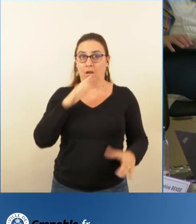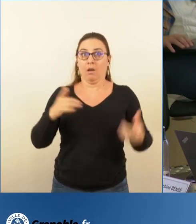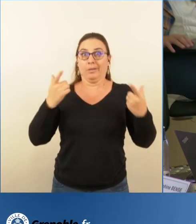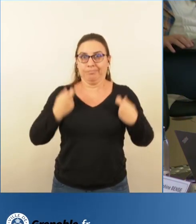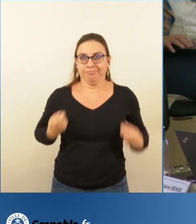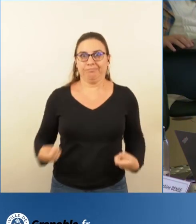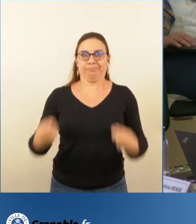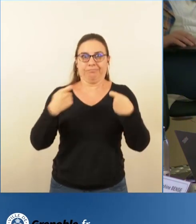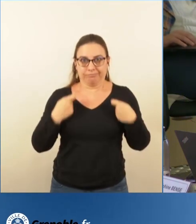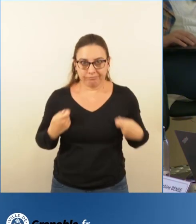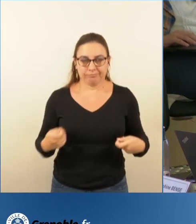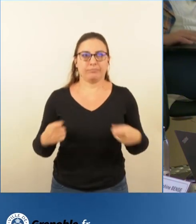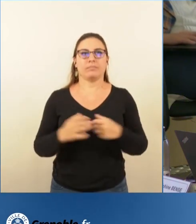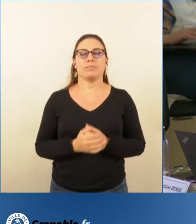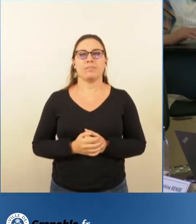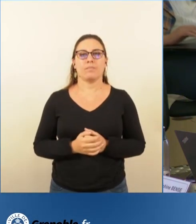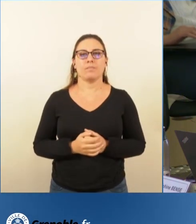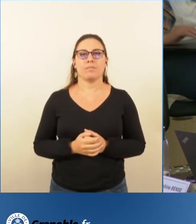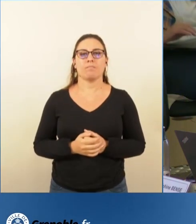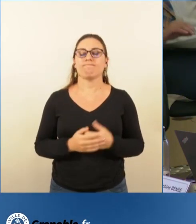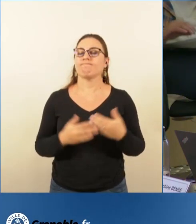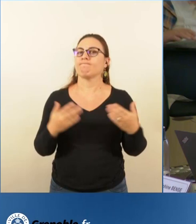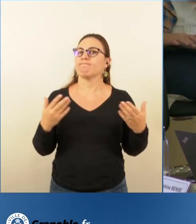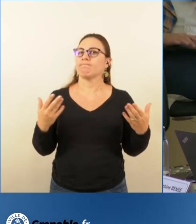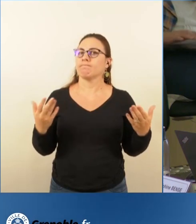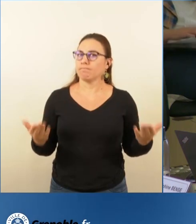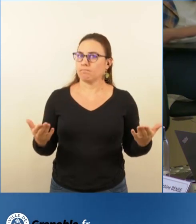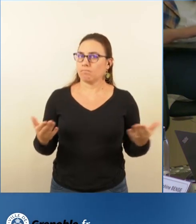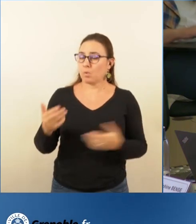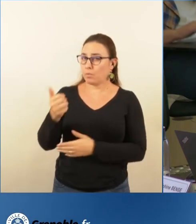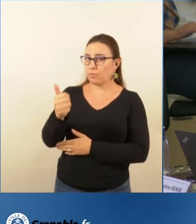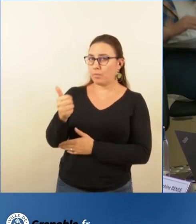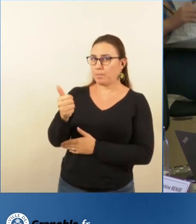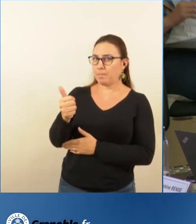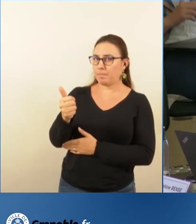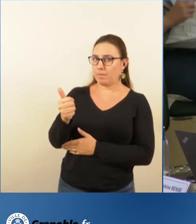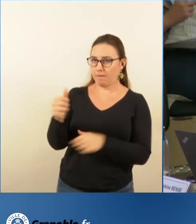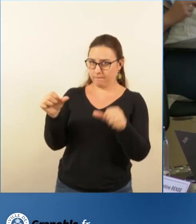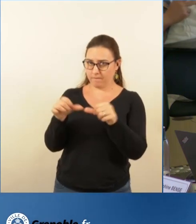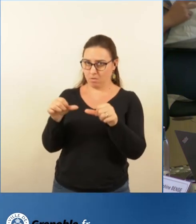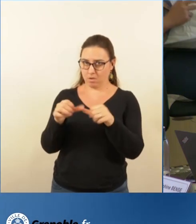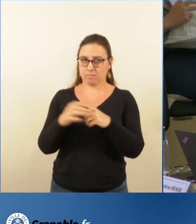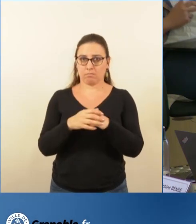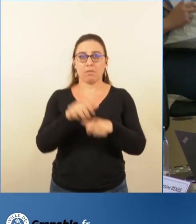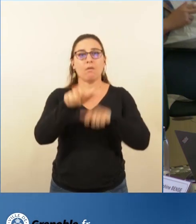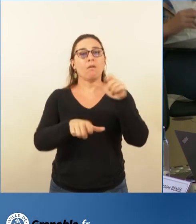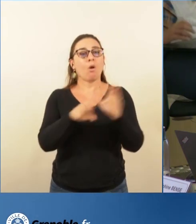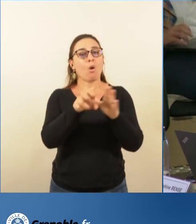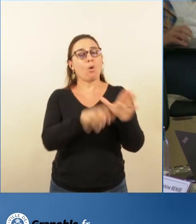l'argent en fait vous avez vendu au grenoblois